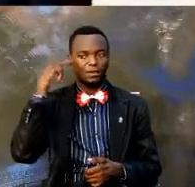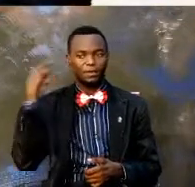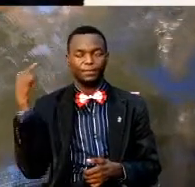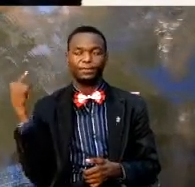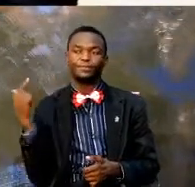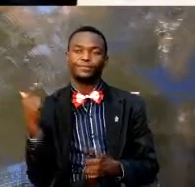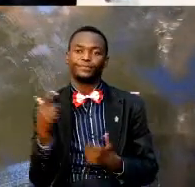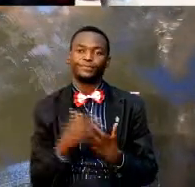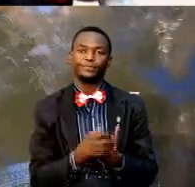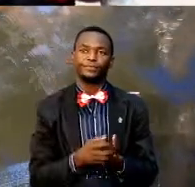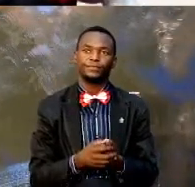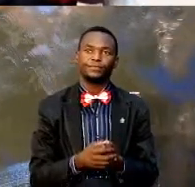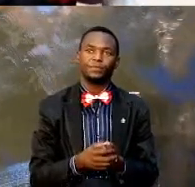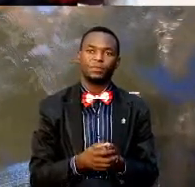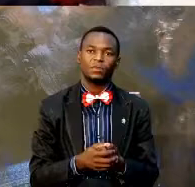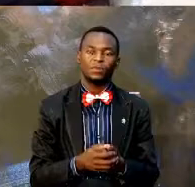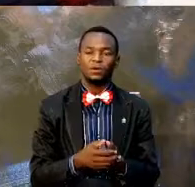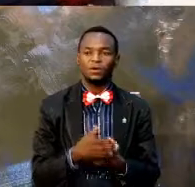Sikie,